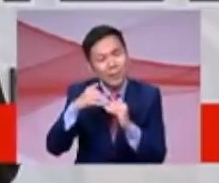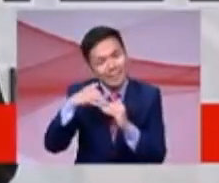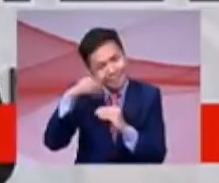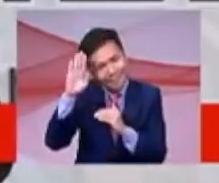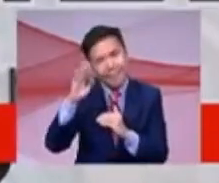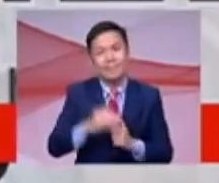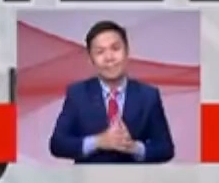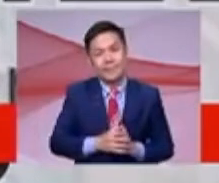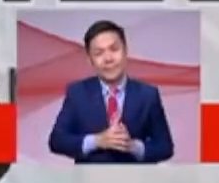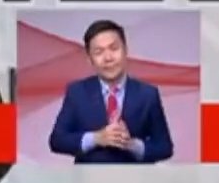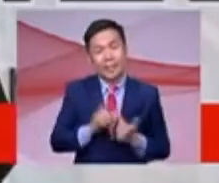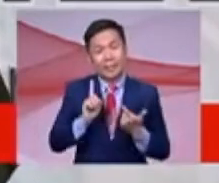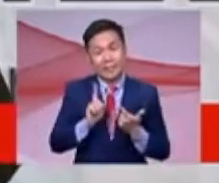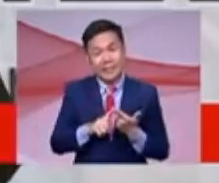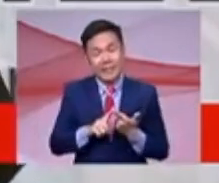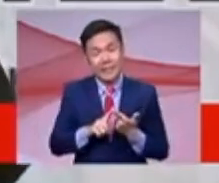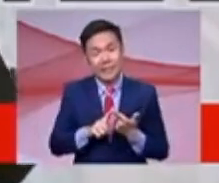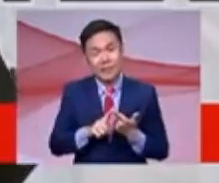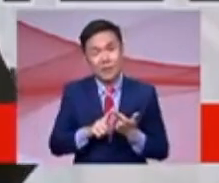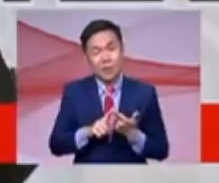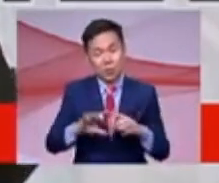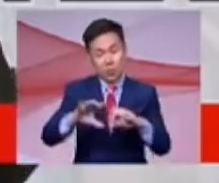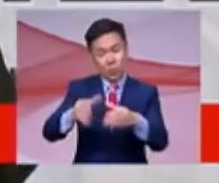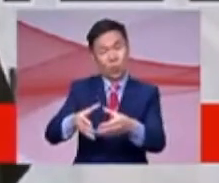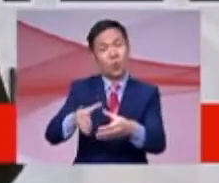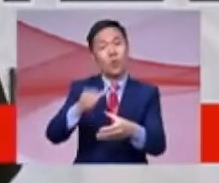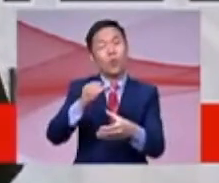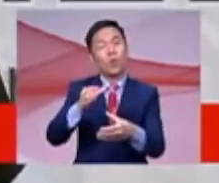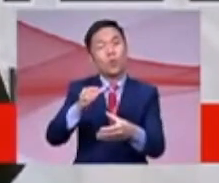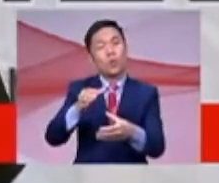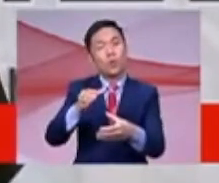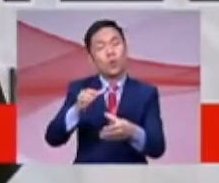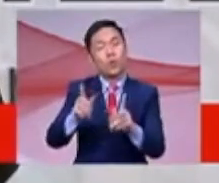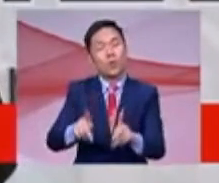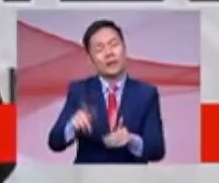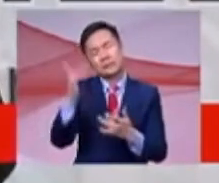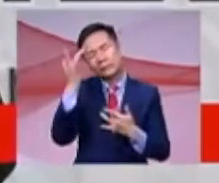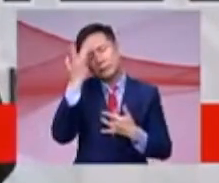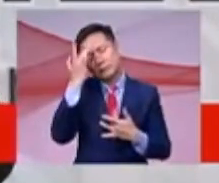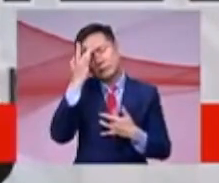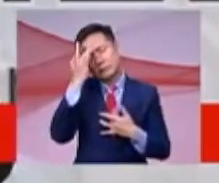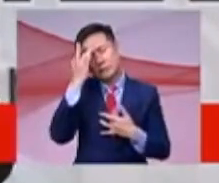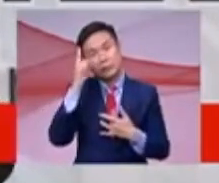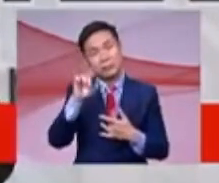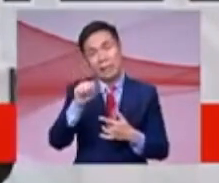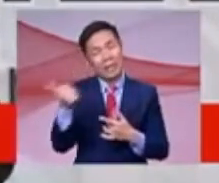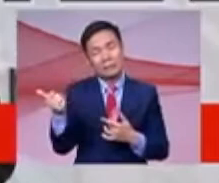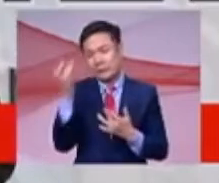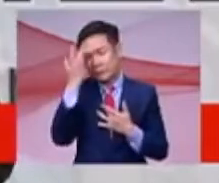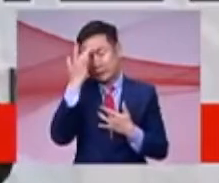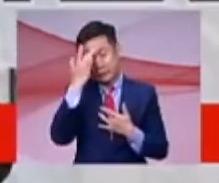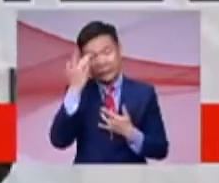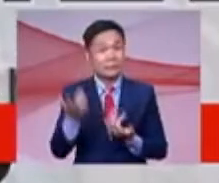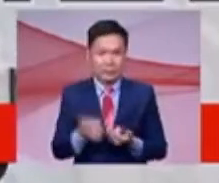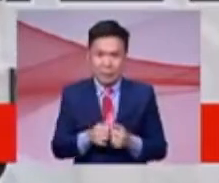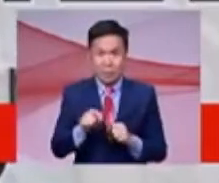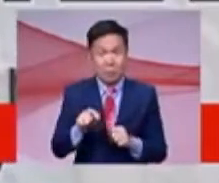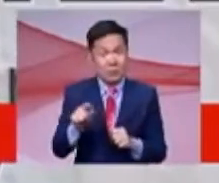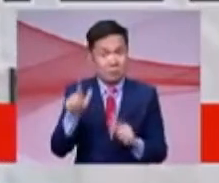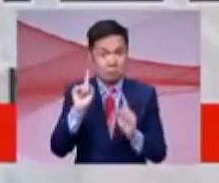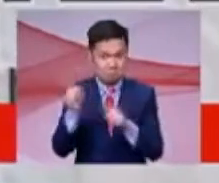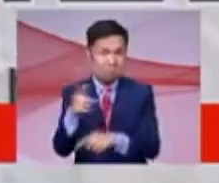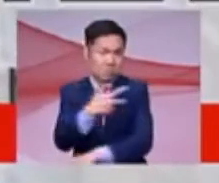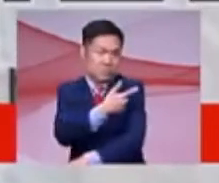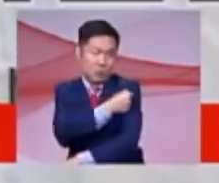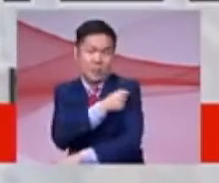dan mereka yang ada, iaitu penyakit yang lain, contoh penyakit tidak berjangkit dan sebagainya. Itu kita lihat